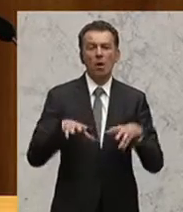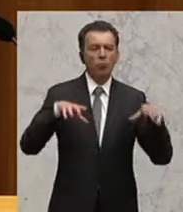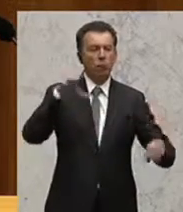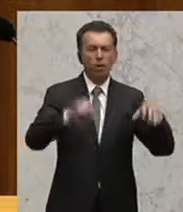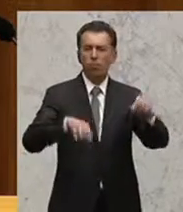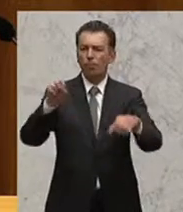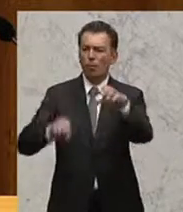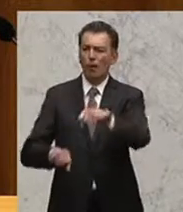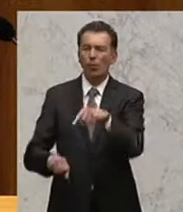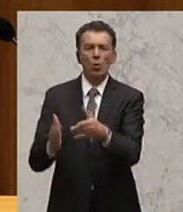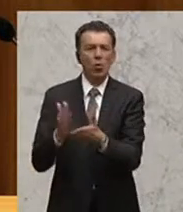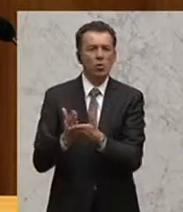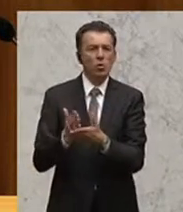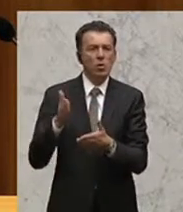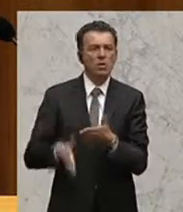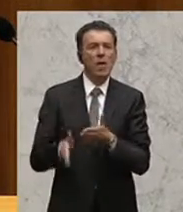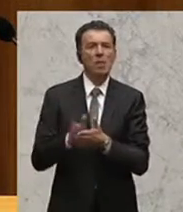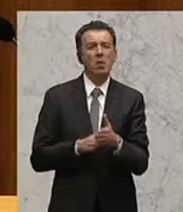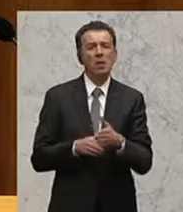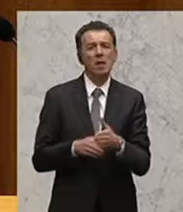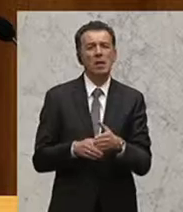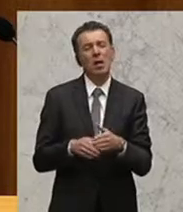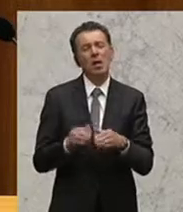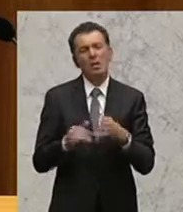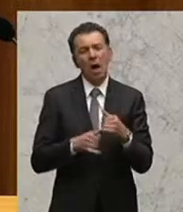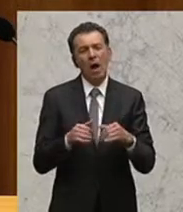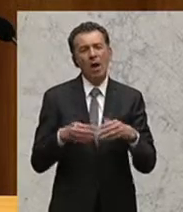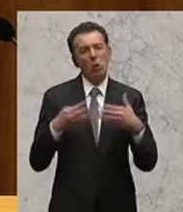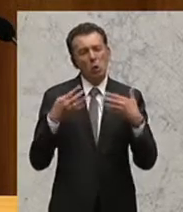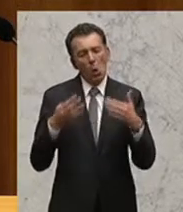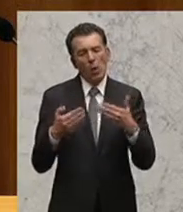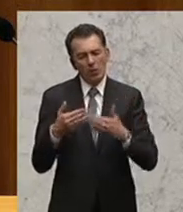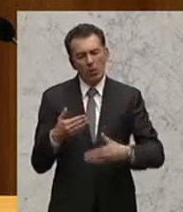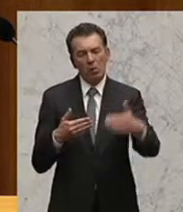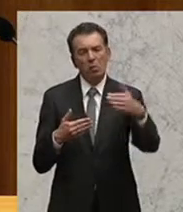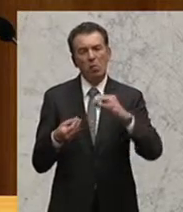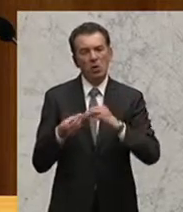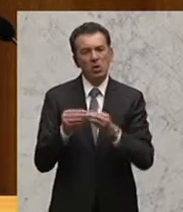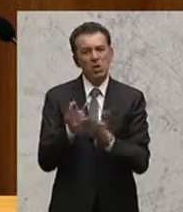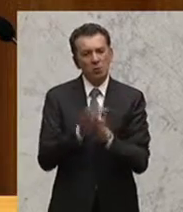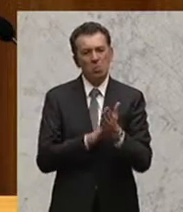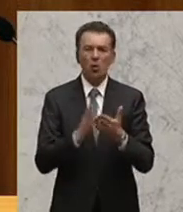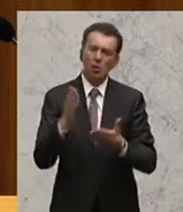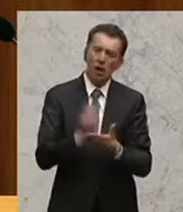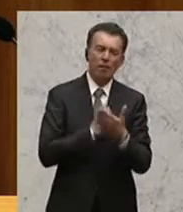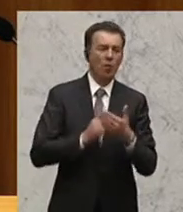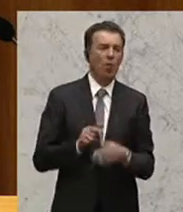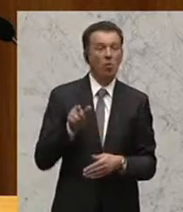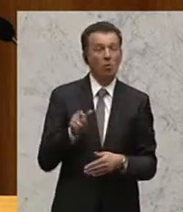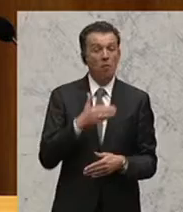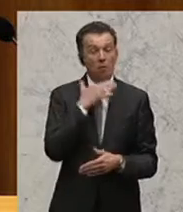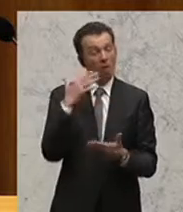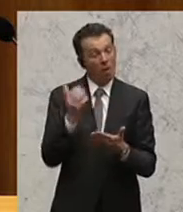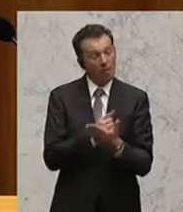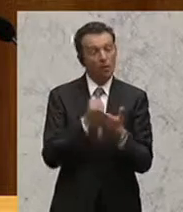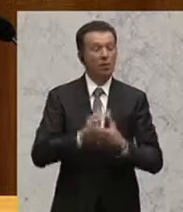erobert, die dort bereits seit Beginn der 90er Jahre sehr erfolgreich ihre Geschäfte begonnen haben und dort sehr